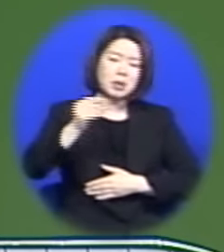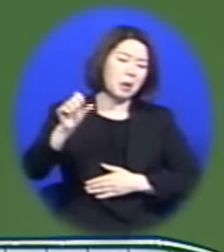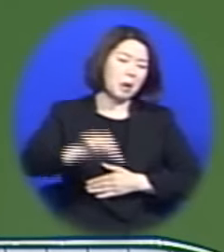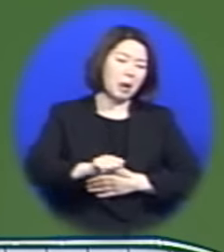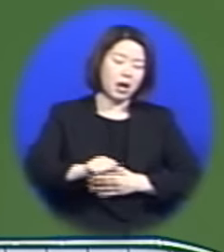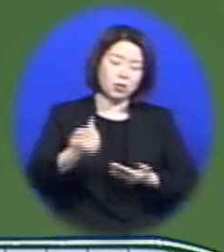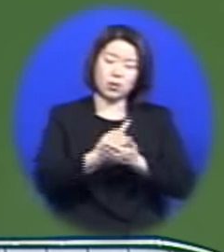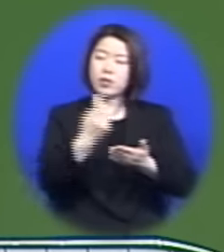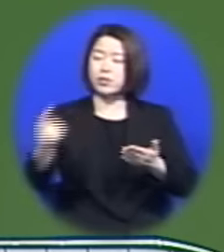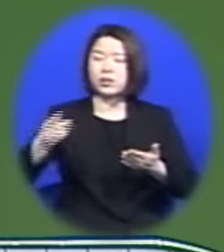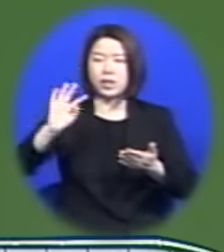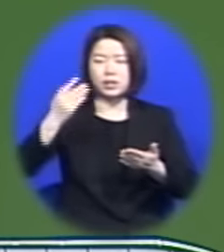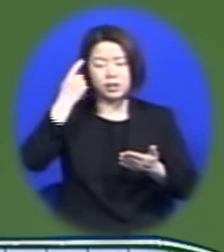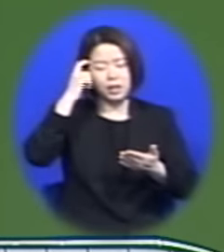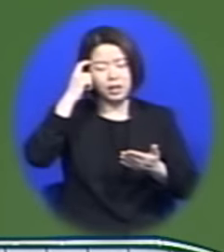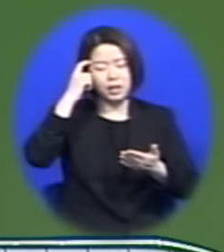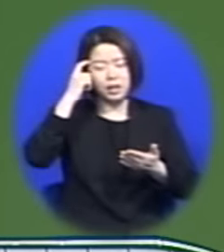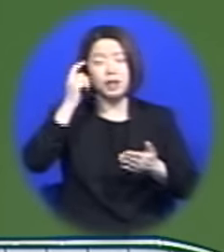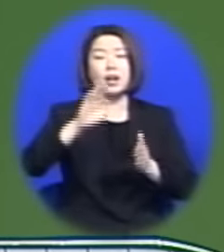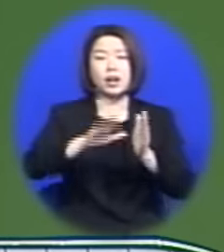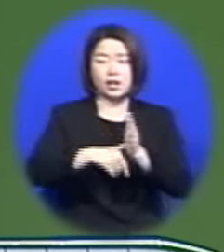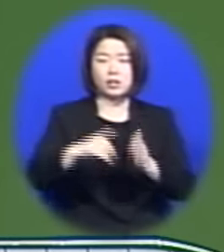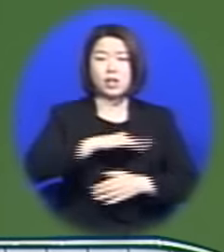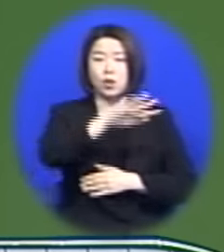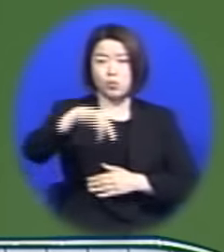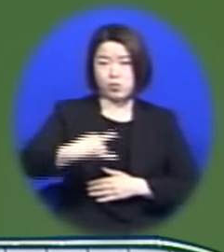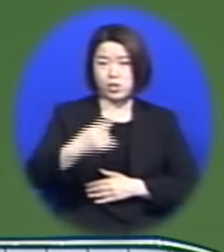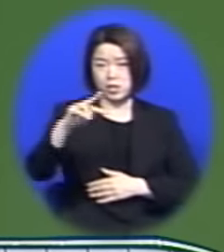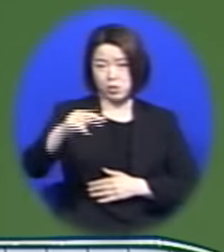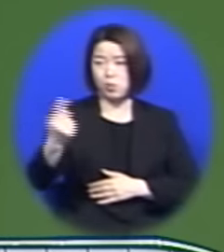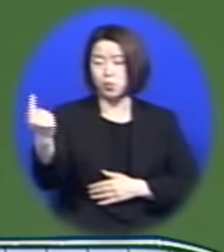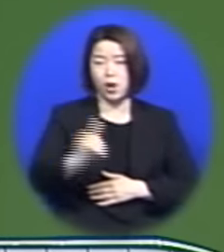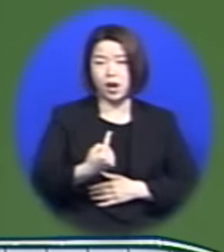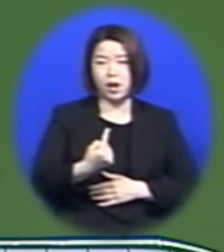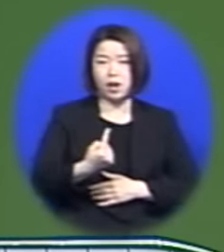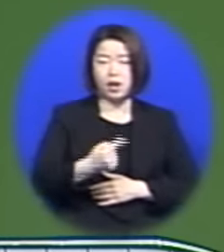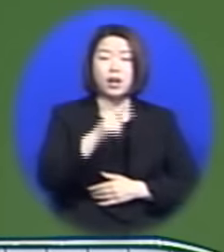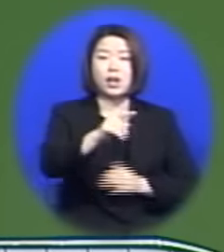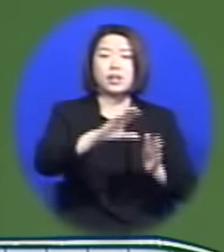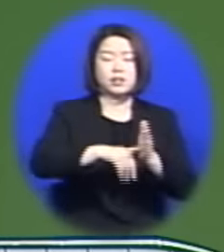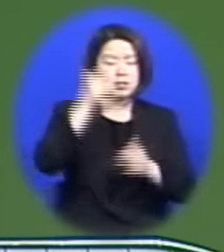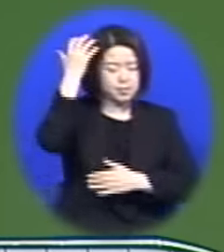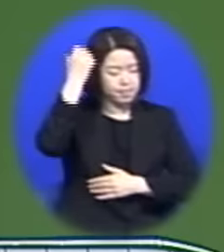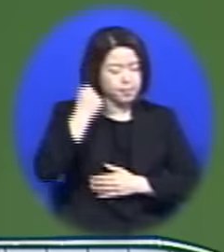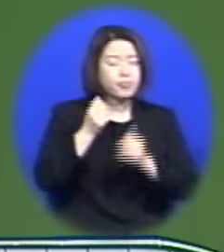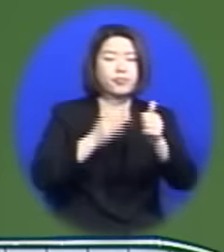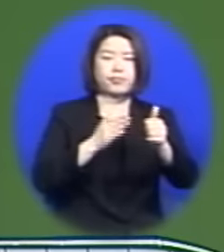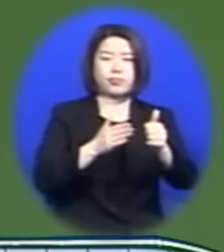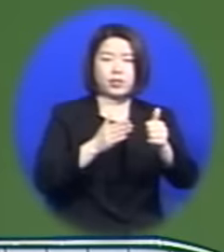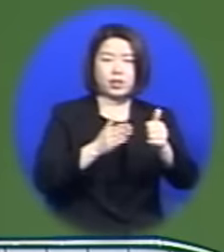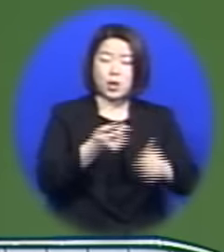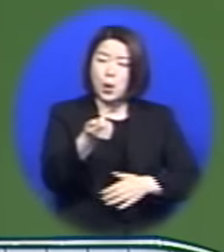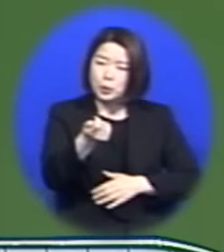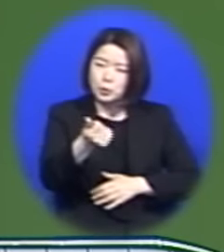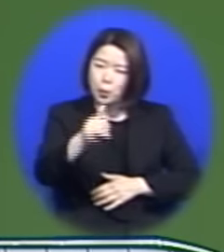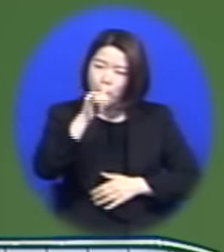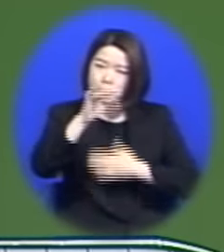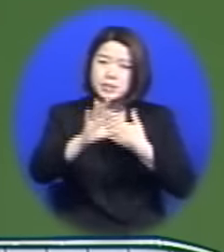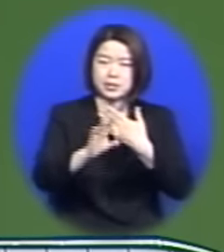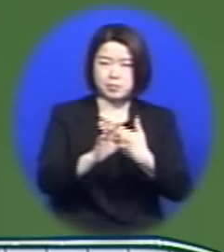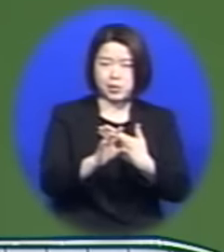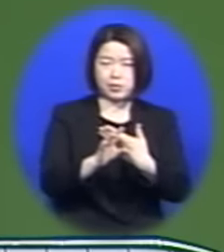되나 그런 순간이 우리에게도 옵니다 그때 기억하셔야 돼요 조금